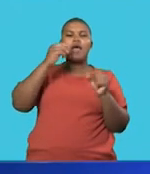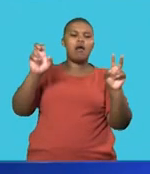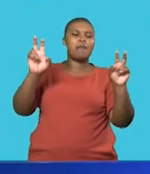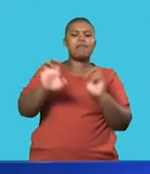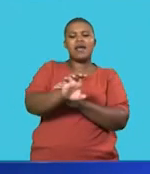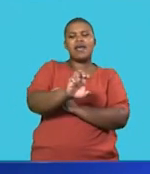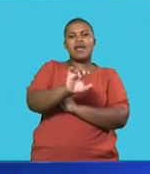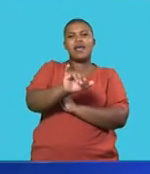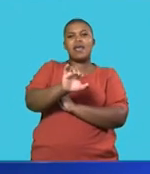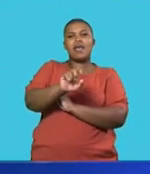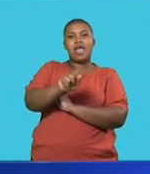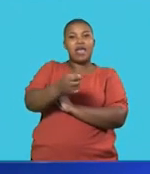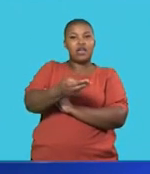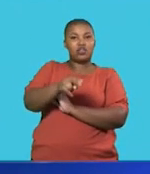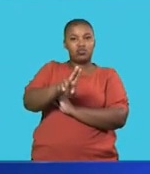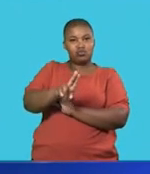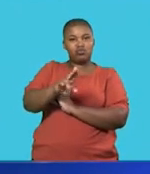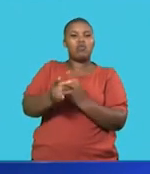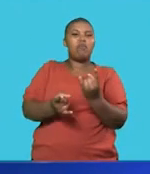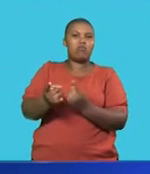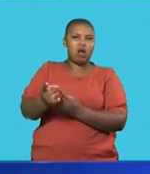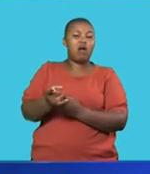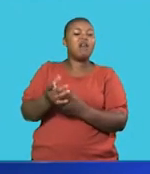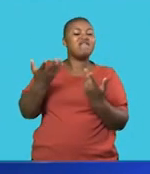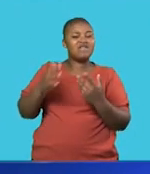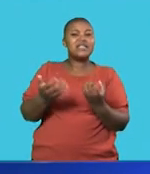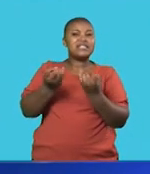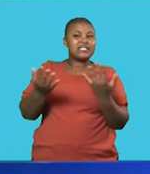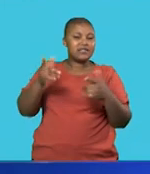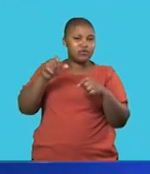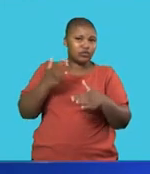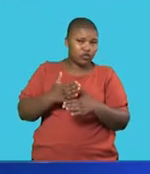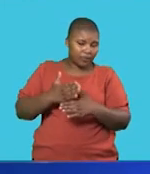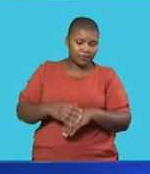akgang moqeqeko wa mabenkele, se hlotse le mesebetsi ho baahi ba sebaka.